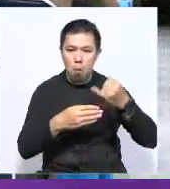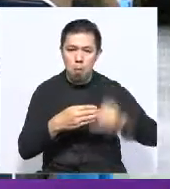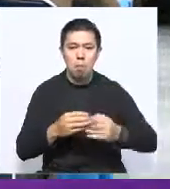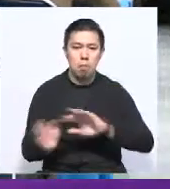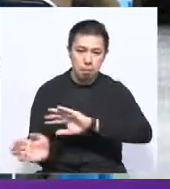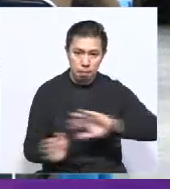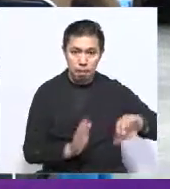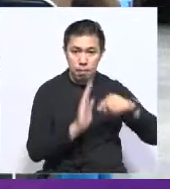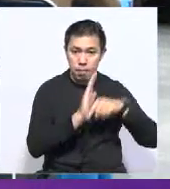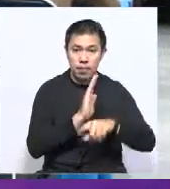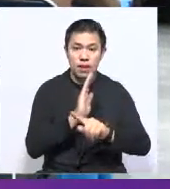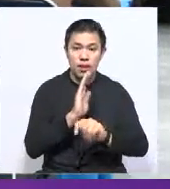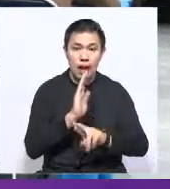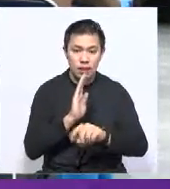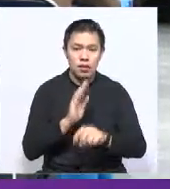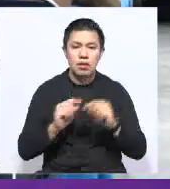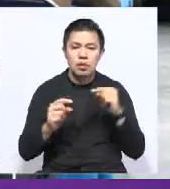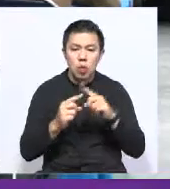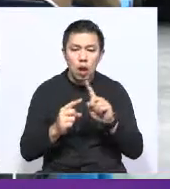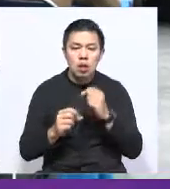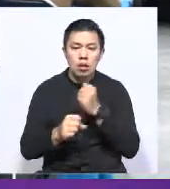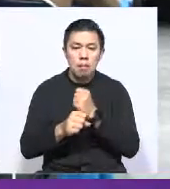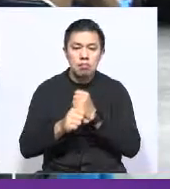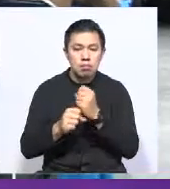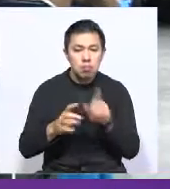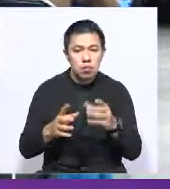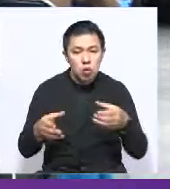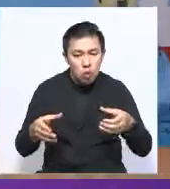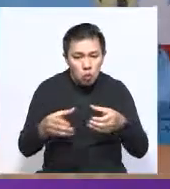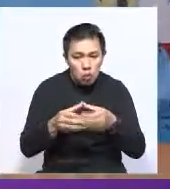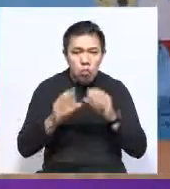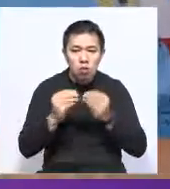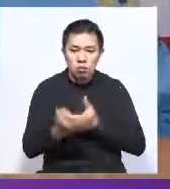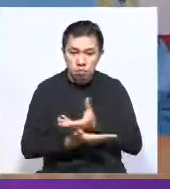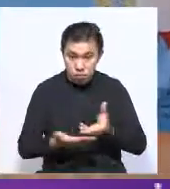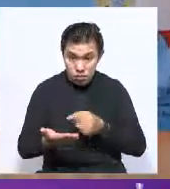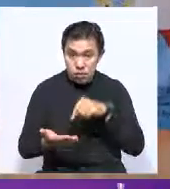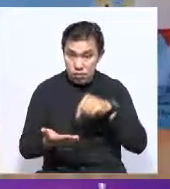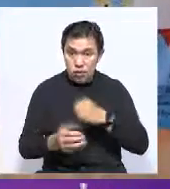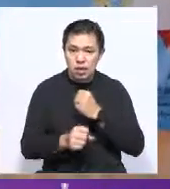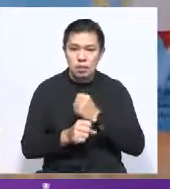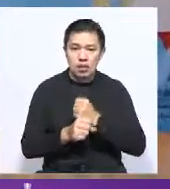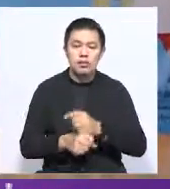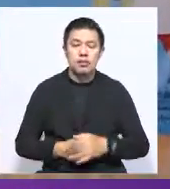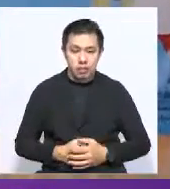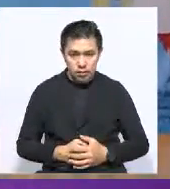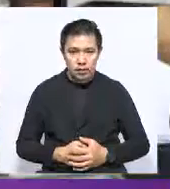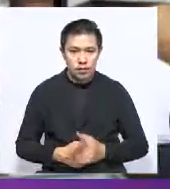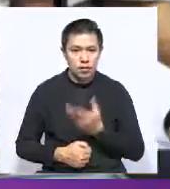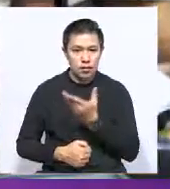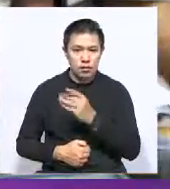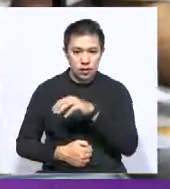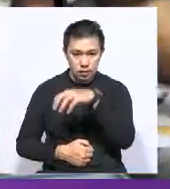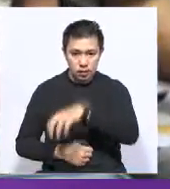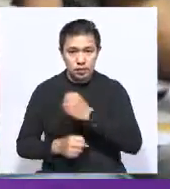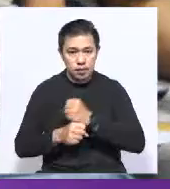ส่วนที่จังหวัดตราดมีการจัดเวทีถ่ายทอดแนวทางและชุดความรู้ในการขับเคลื่อนประเทศตามโครงการไทยนิยมยั่งยืนโดยมีหน่วยงานภ